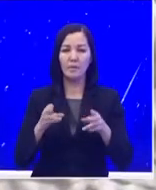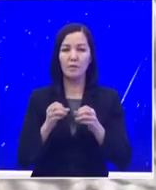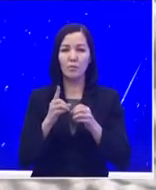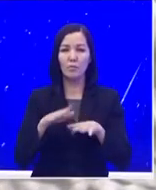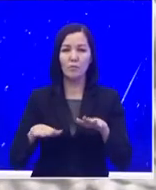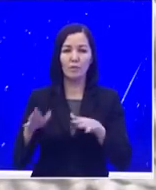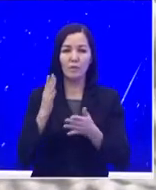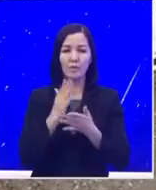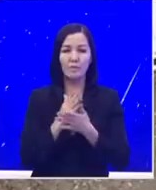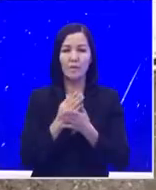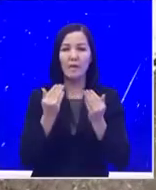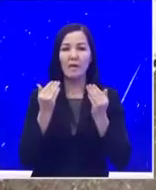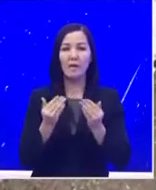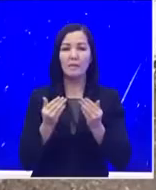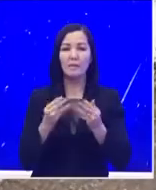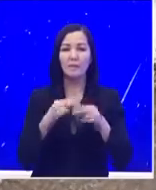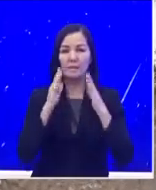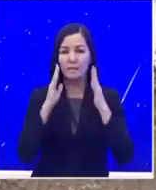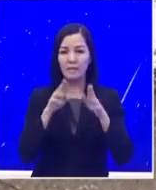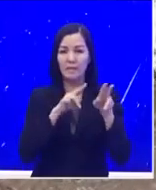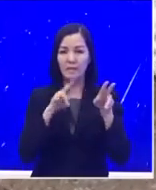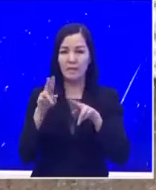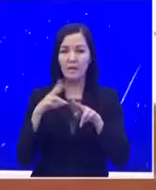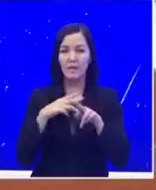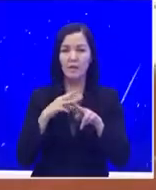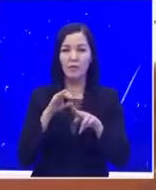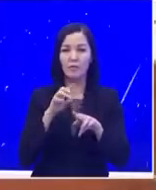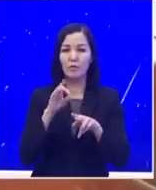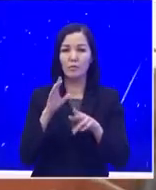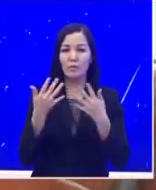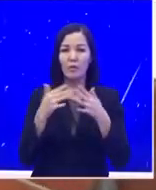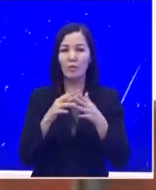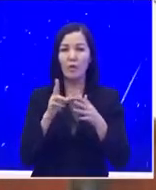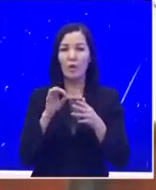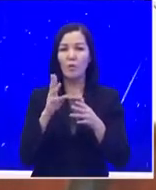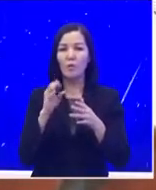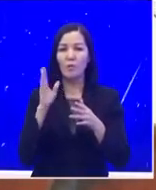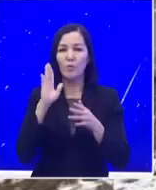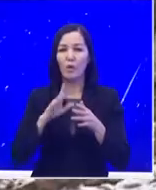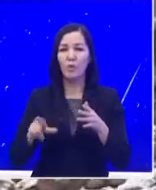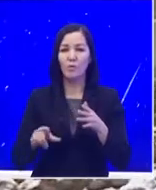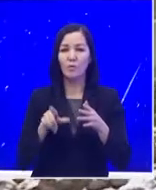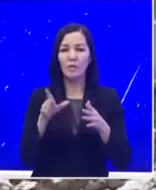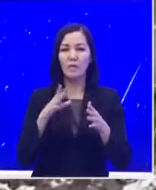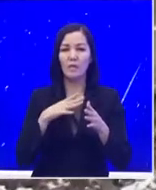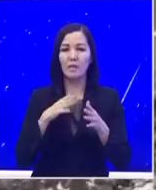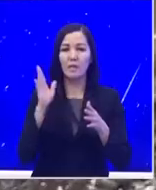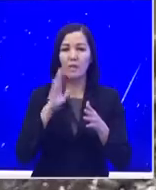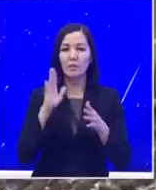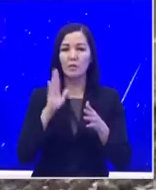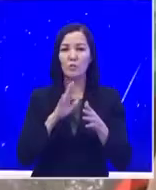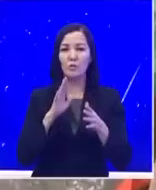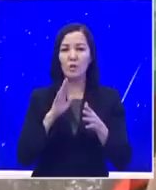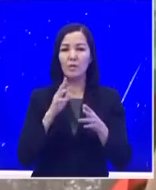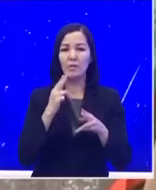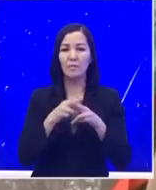участок тіркелген. Қазір олар басты назарға алынды. Бірі Тұздыбастау ауылындағы Қотырбұлақ өзені. Сондықтан мамандар су арнасын мұздар